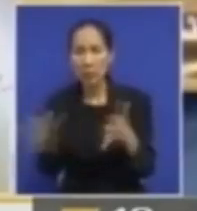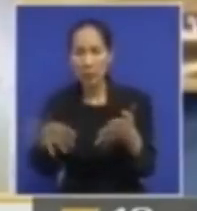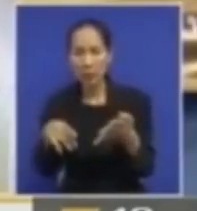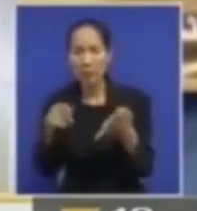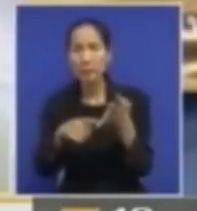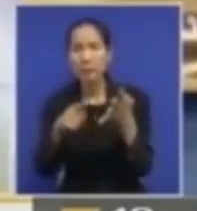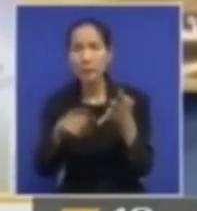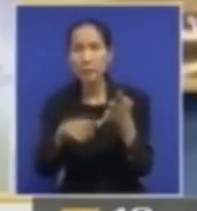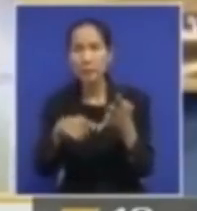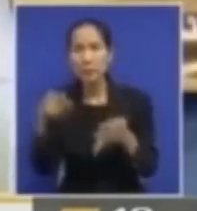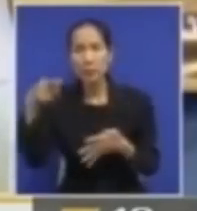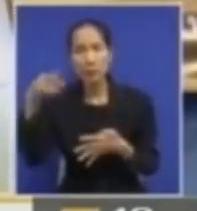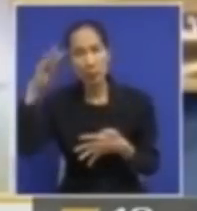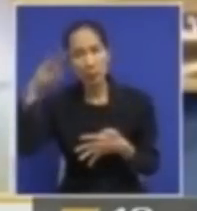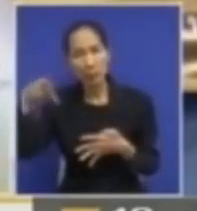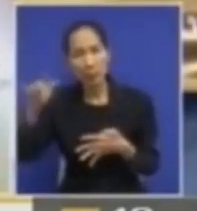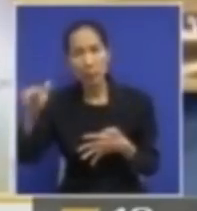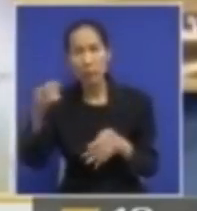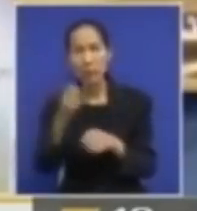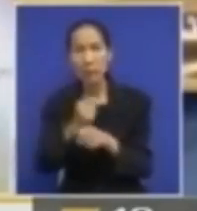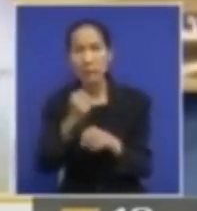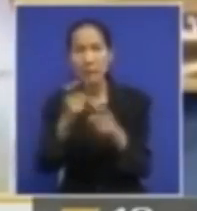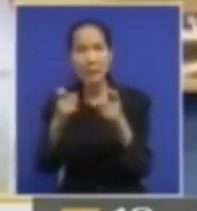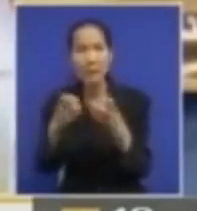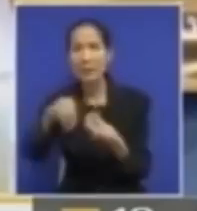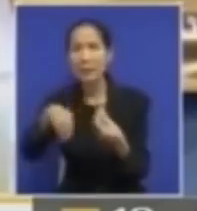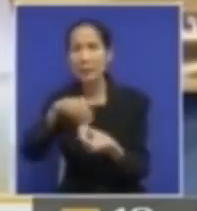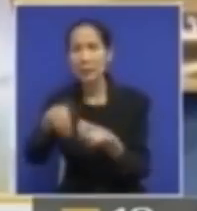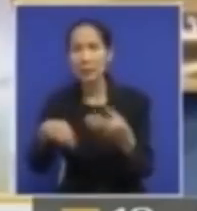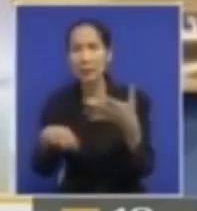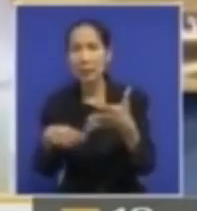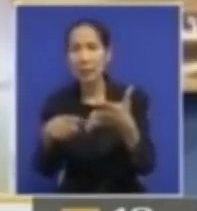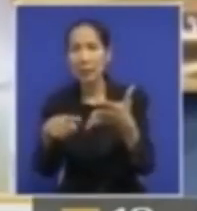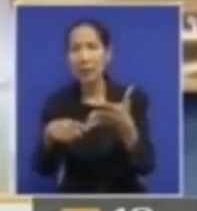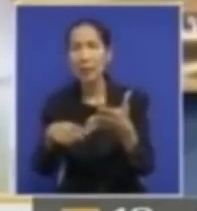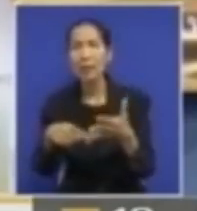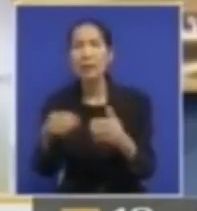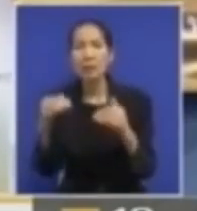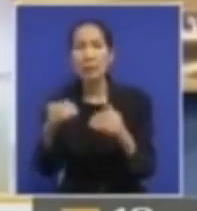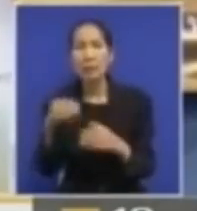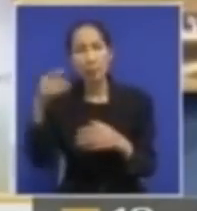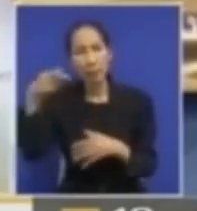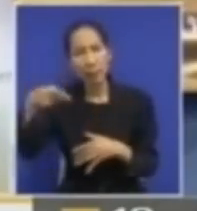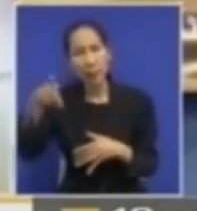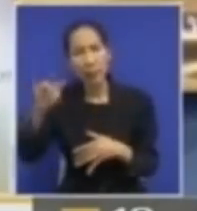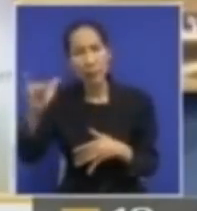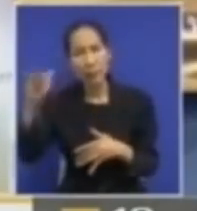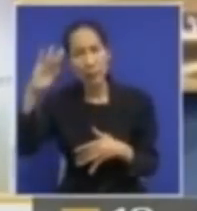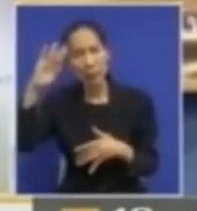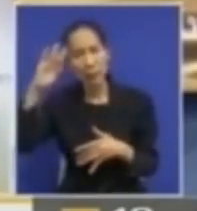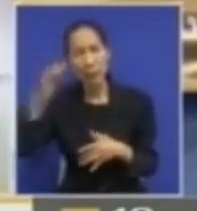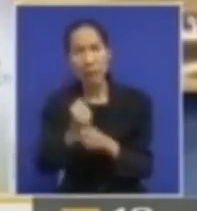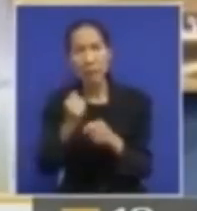ชาติข้อที่5ประยุทธ์ทำลายสิทธิเสรีภาพของคนไทยทำลายระบอบประชาธิปไต